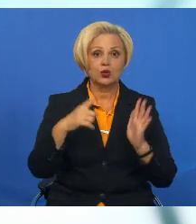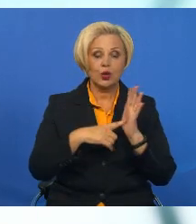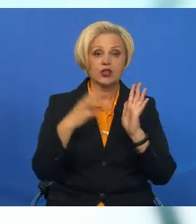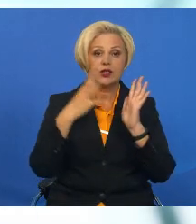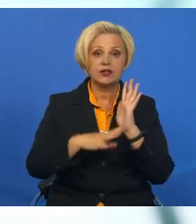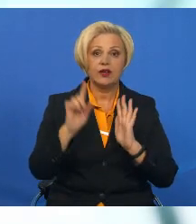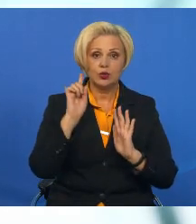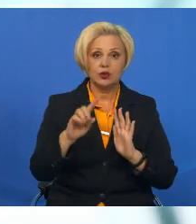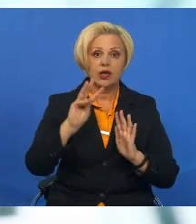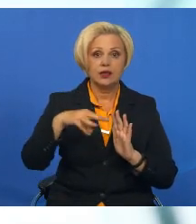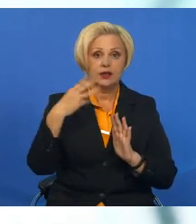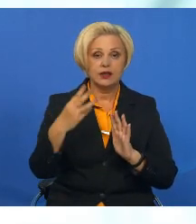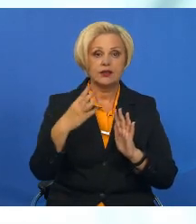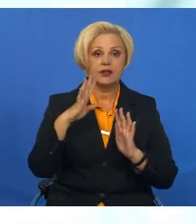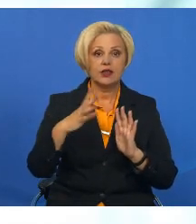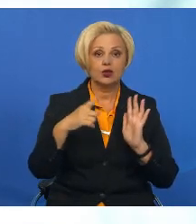33-46-91 і